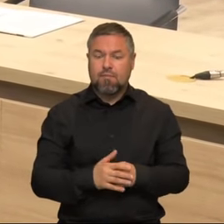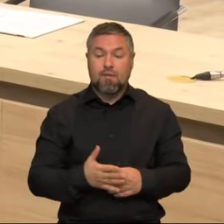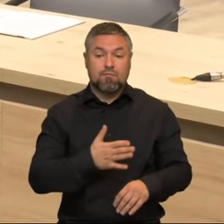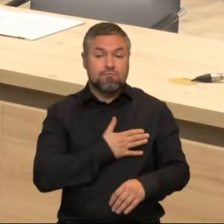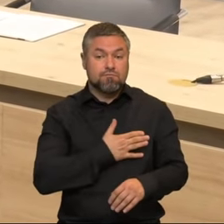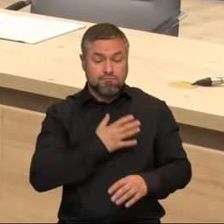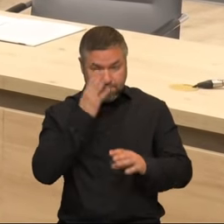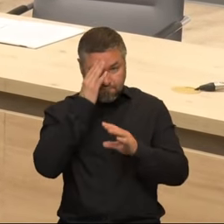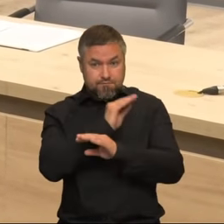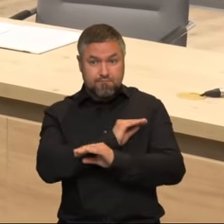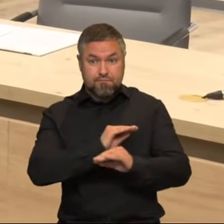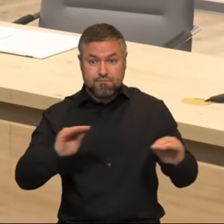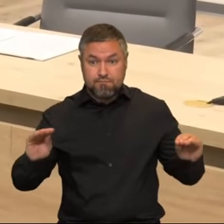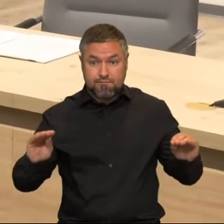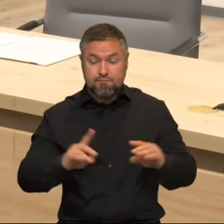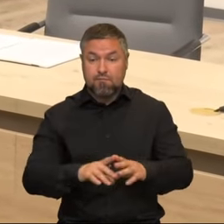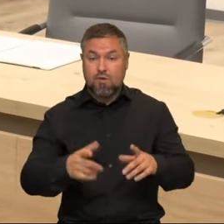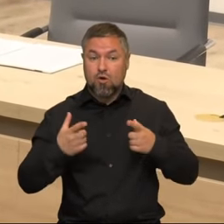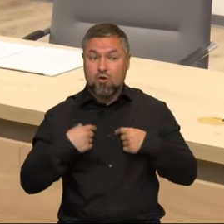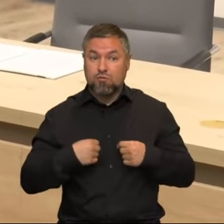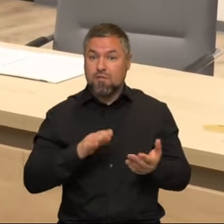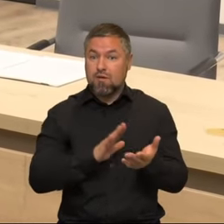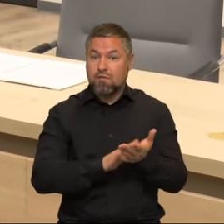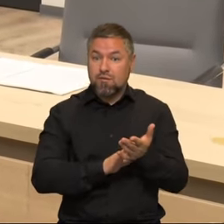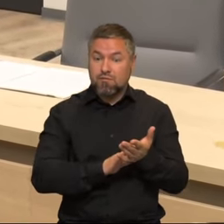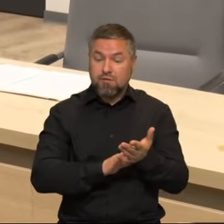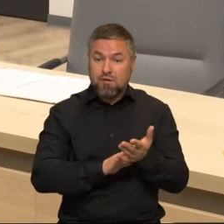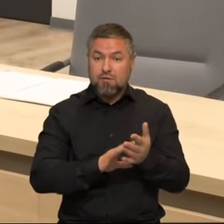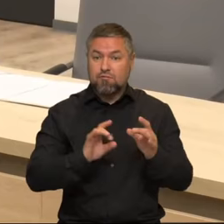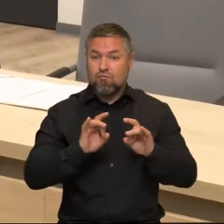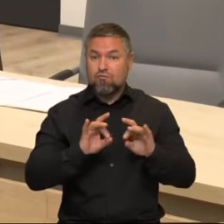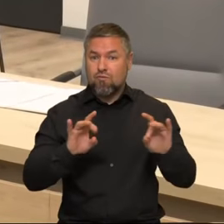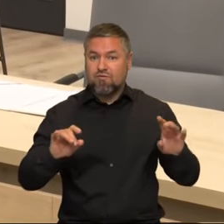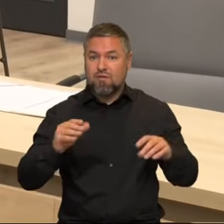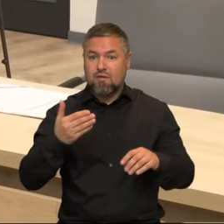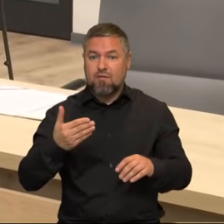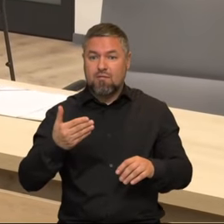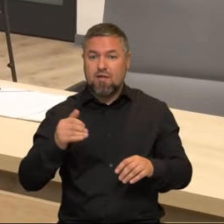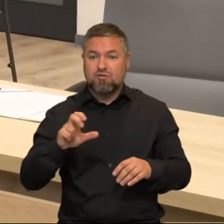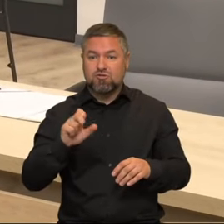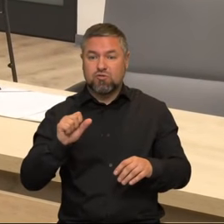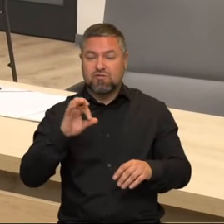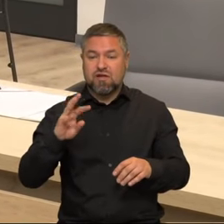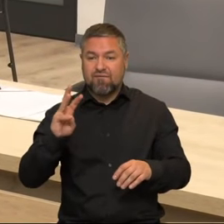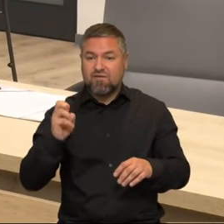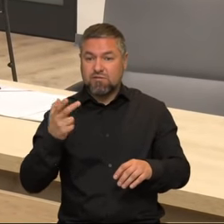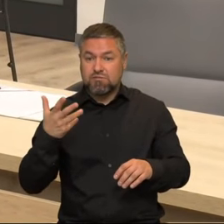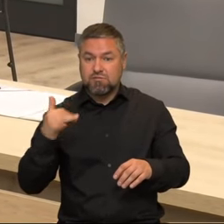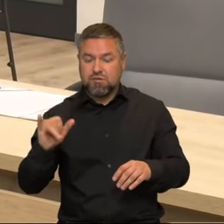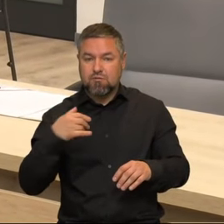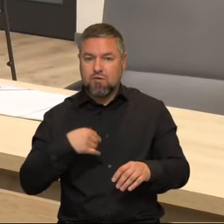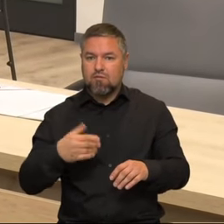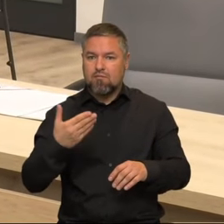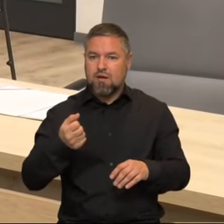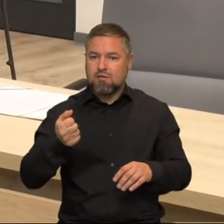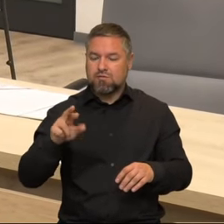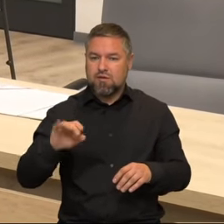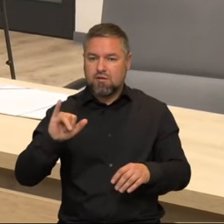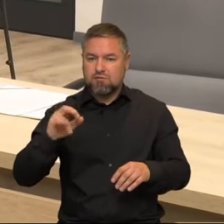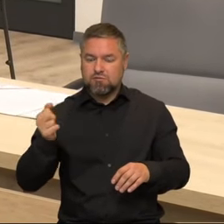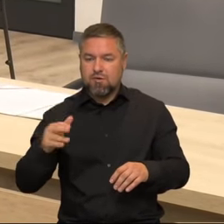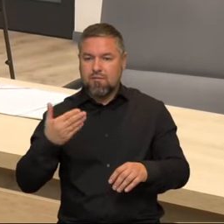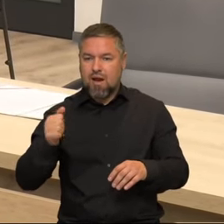miło mi poinformować, że laureatem konkursu imienia profesora Mieczysława Serwińskiego został magister